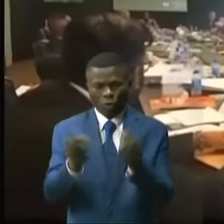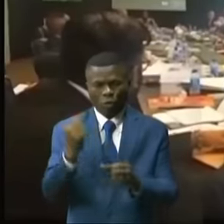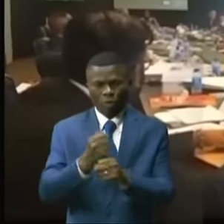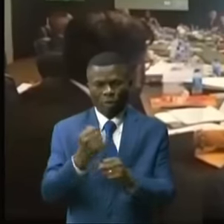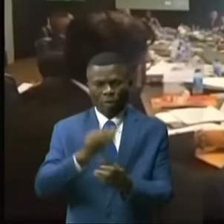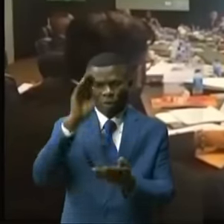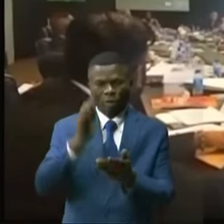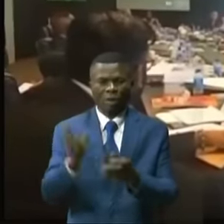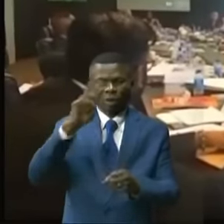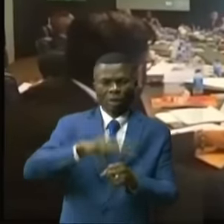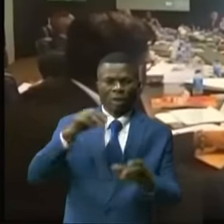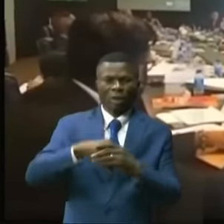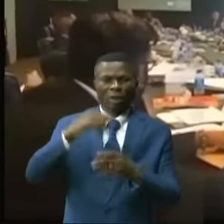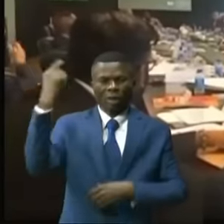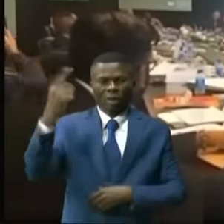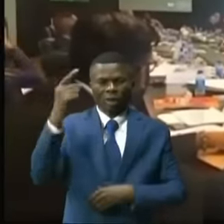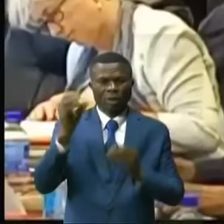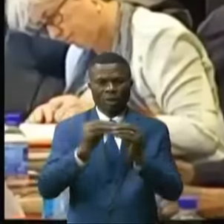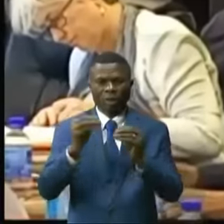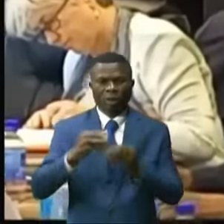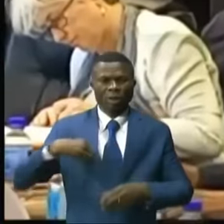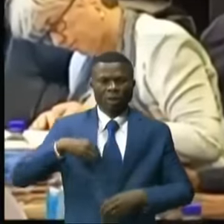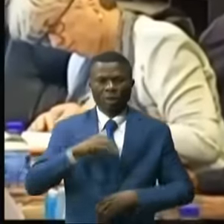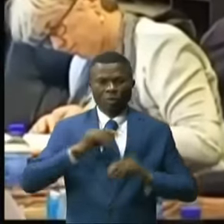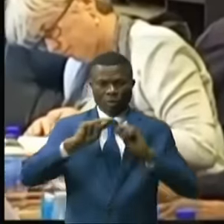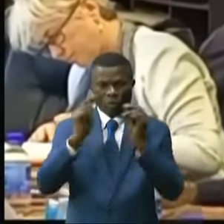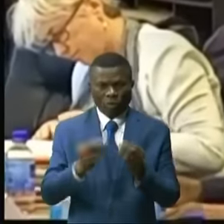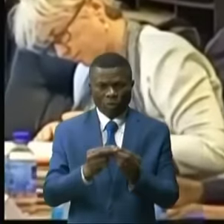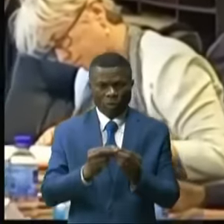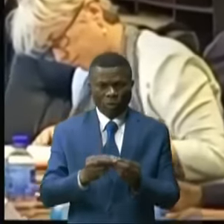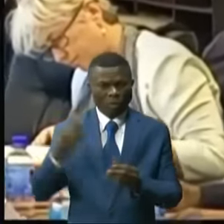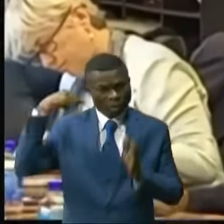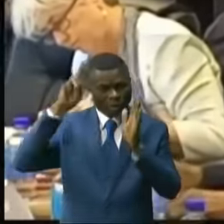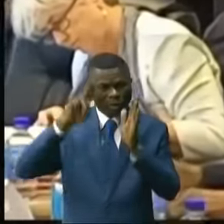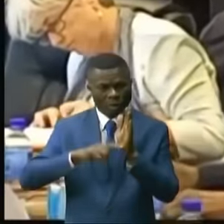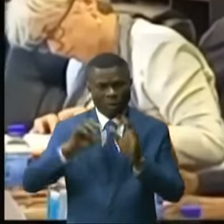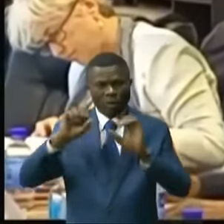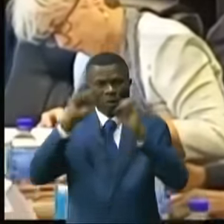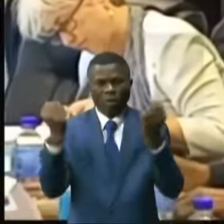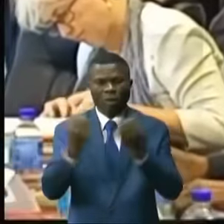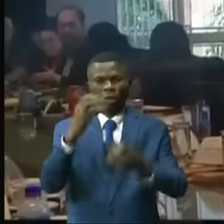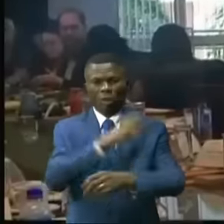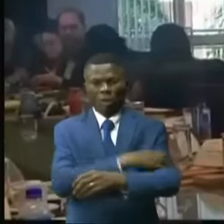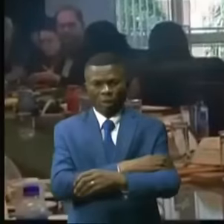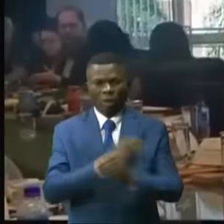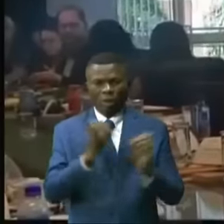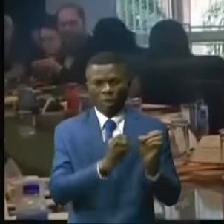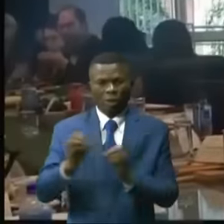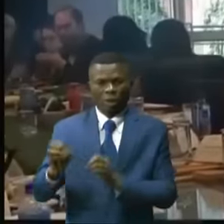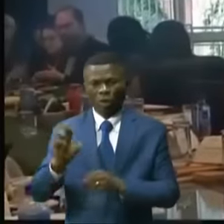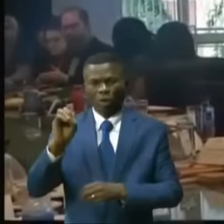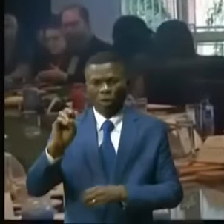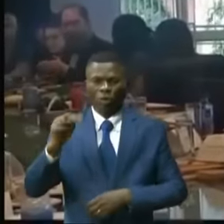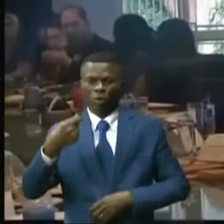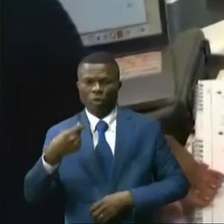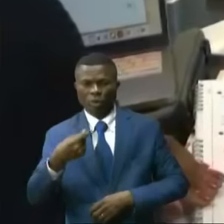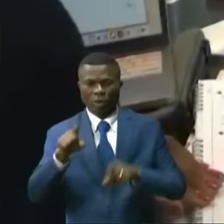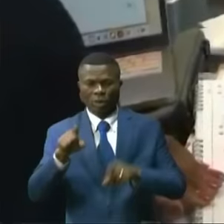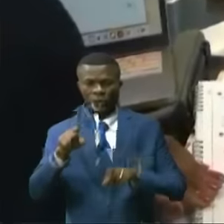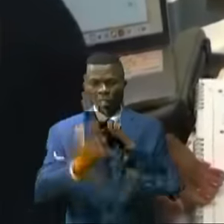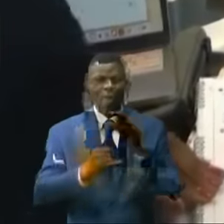la réduction de la violence dans le monde a réuni les membres de ce group Group dont les gouvernements la société civile les organisations non gouvernementales